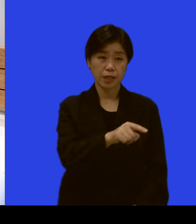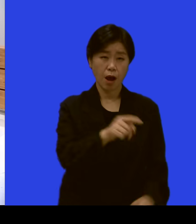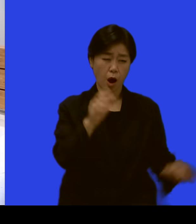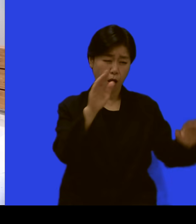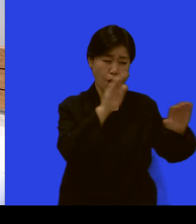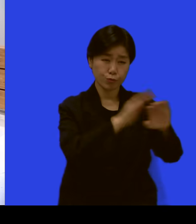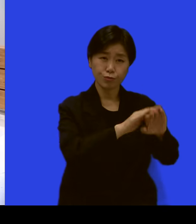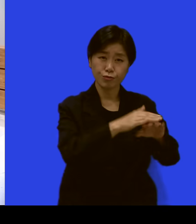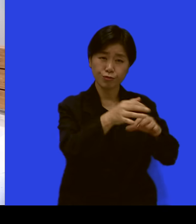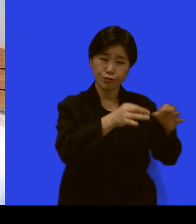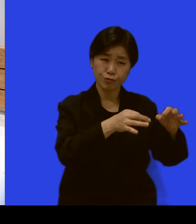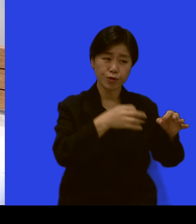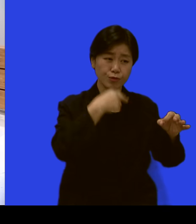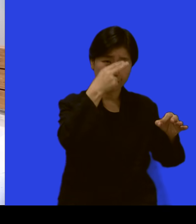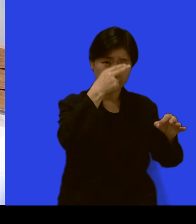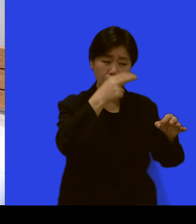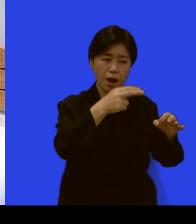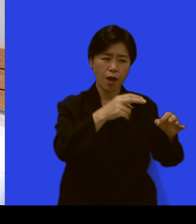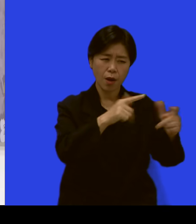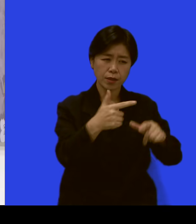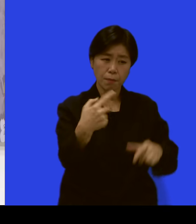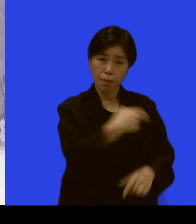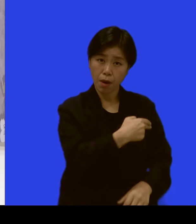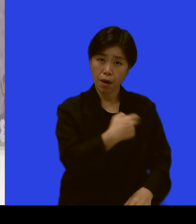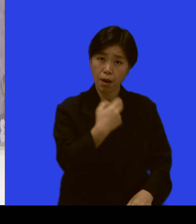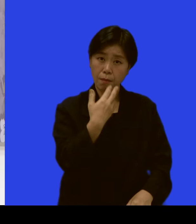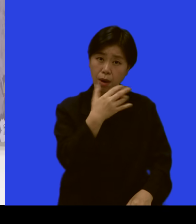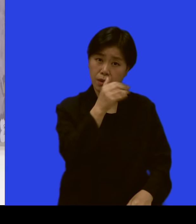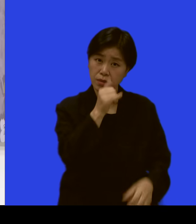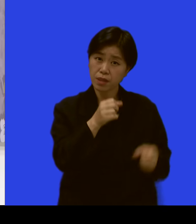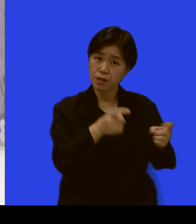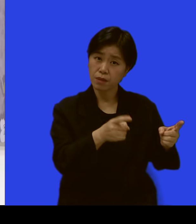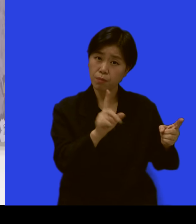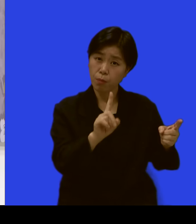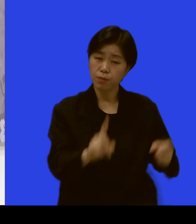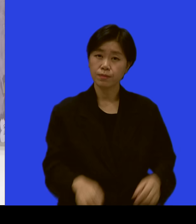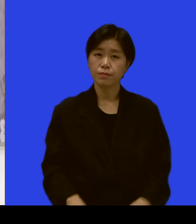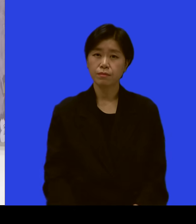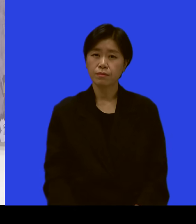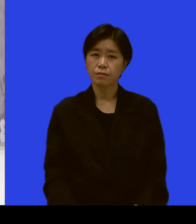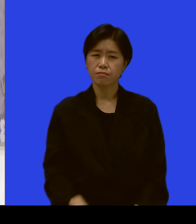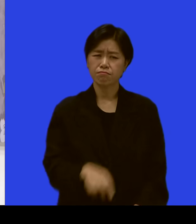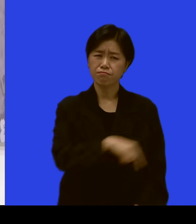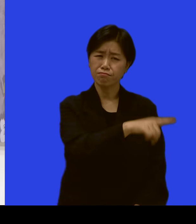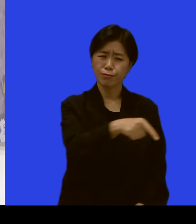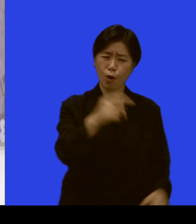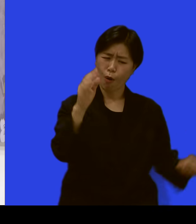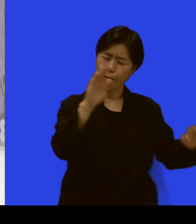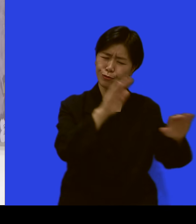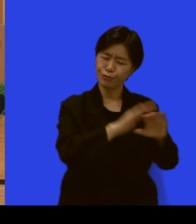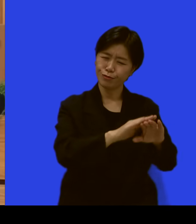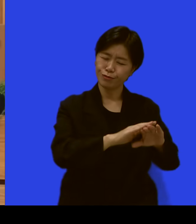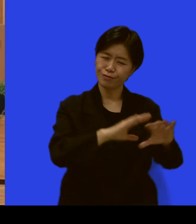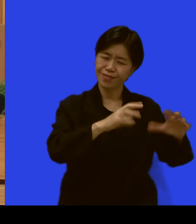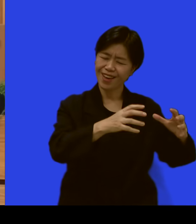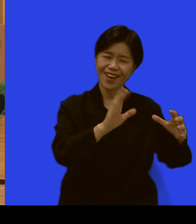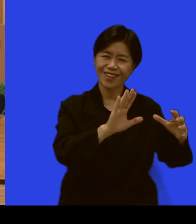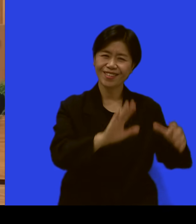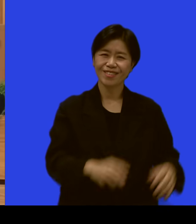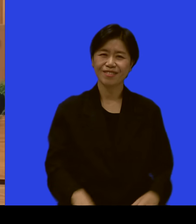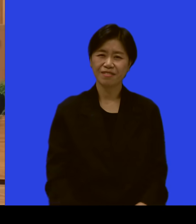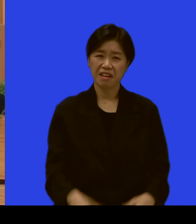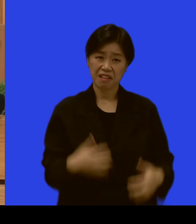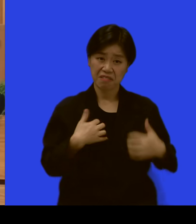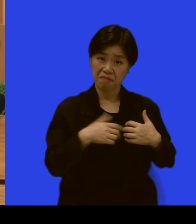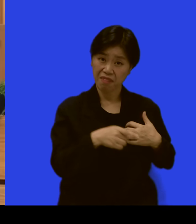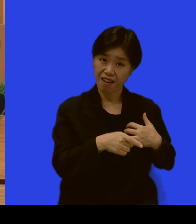떠날 수 있는 그런 떠나게 되는 계기가 있었나요? 그 암흑의 세계까지는 아니고 그냥 그냥 이제 그냥, 재밌는 세계?